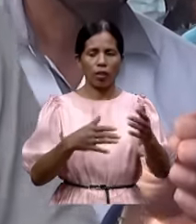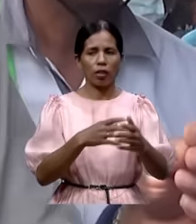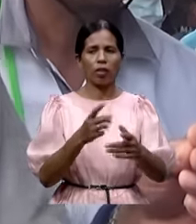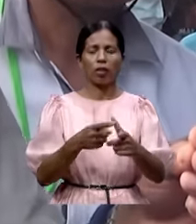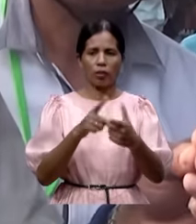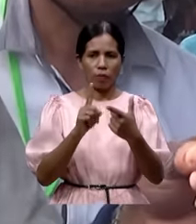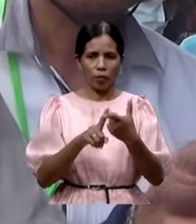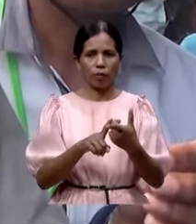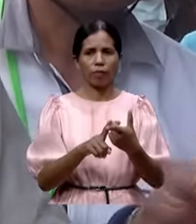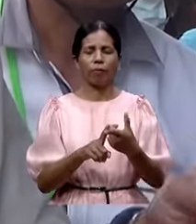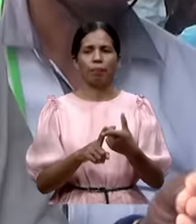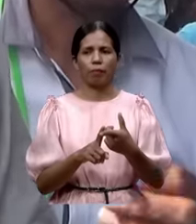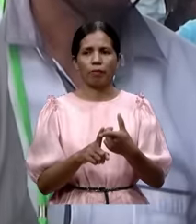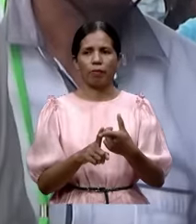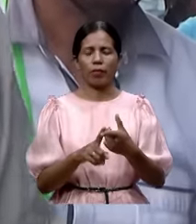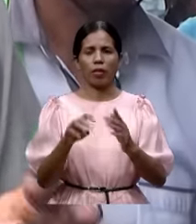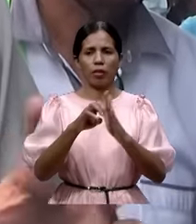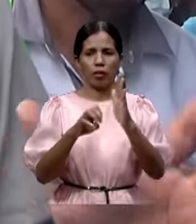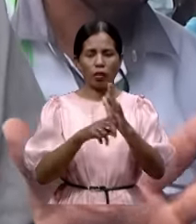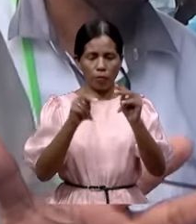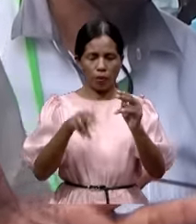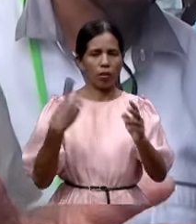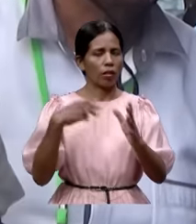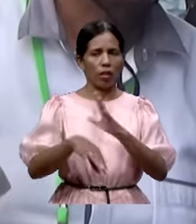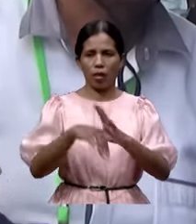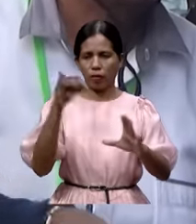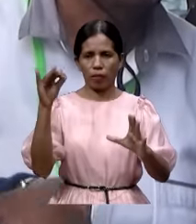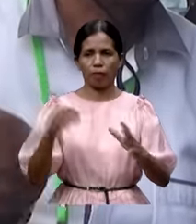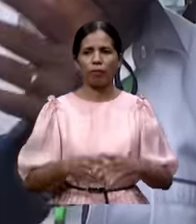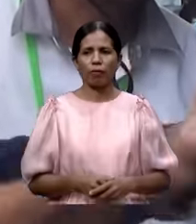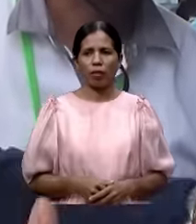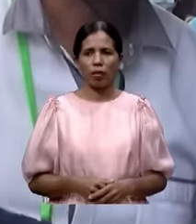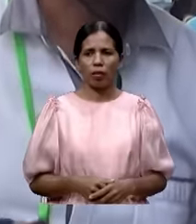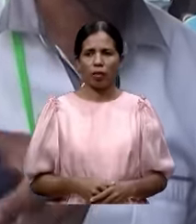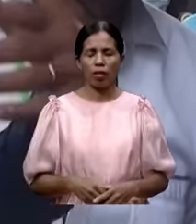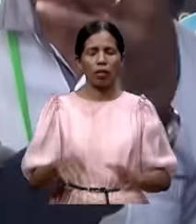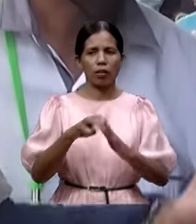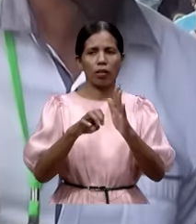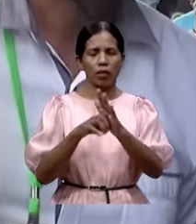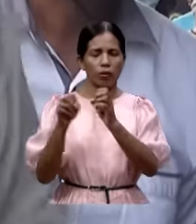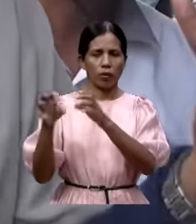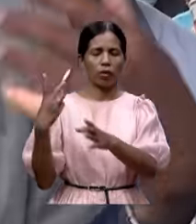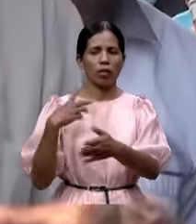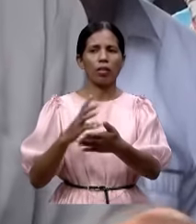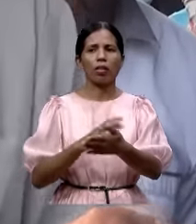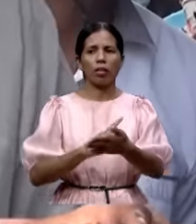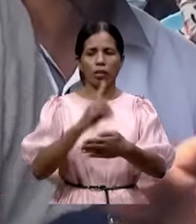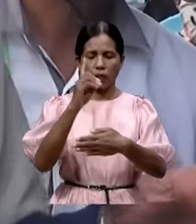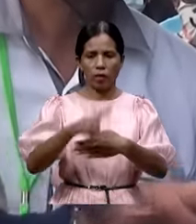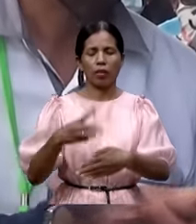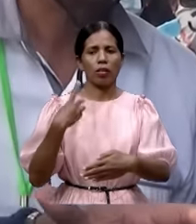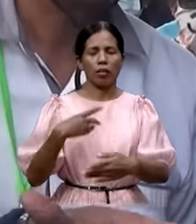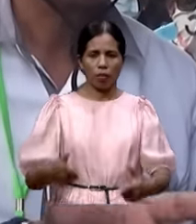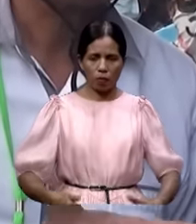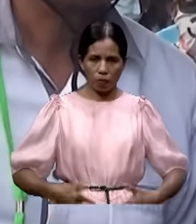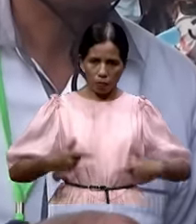depois estado precisa msa. Ita la kulia bot serne. Estado husi kela ita rasi desenvolve ita halba ita vida